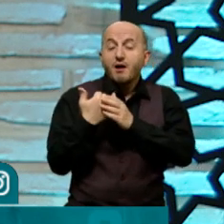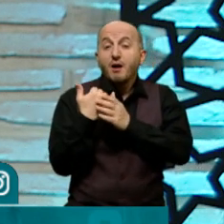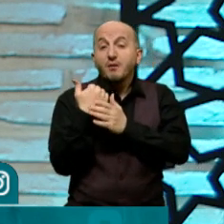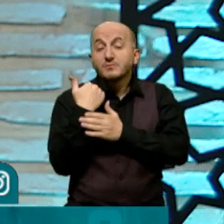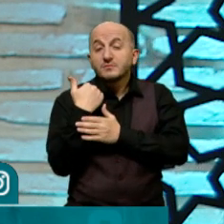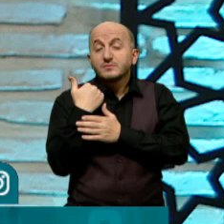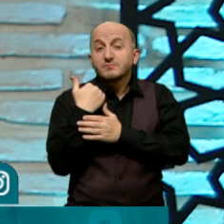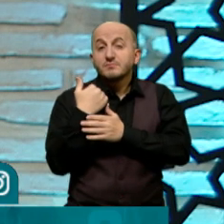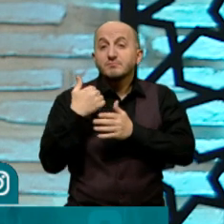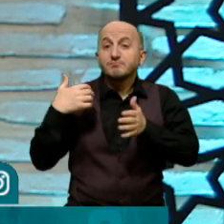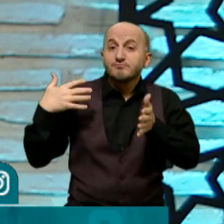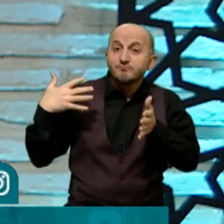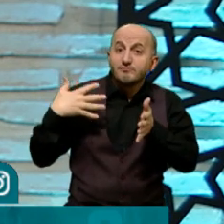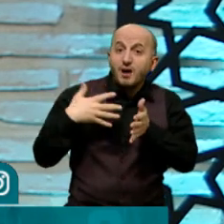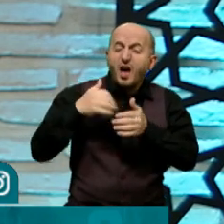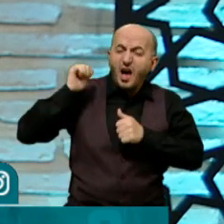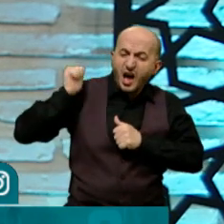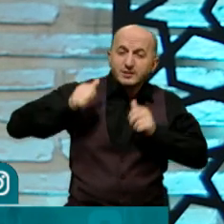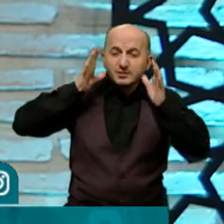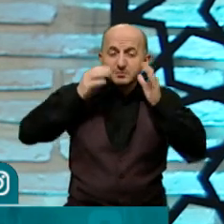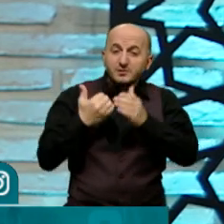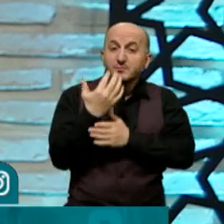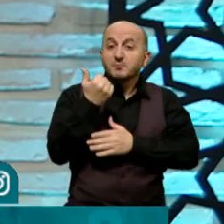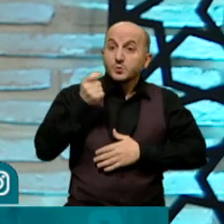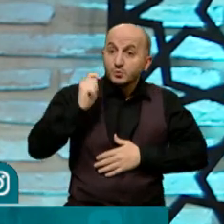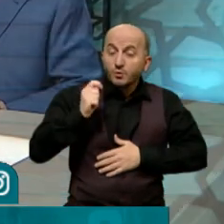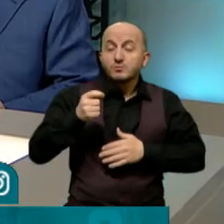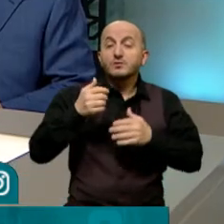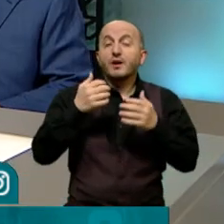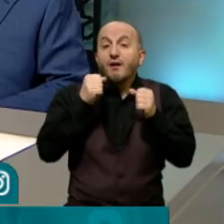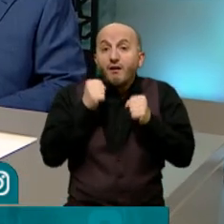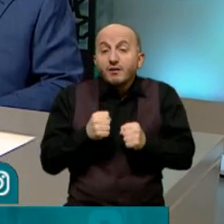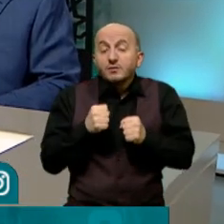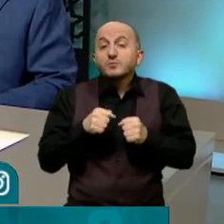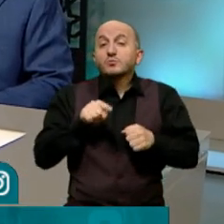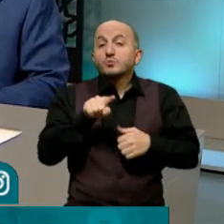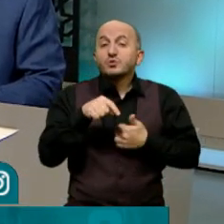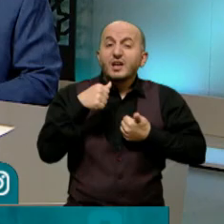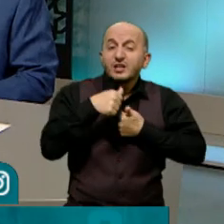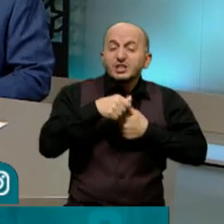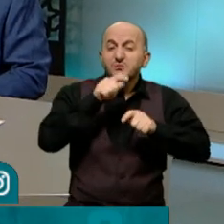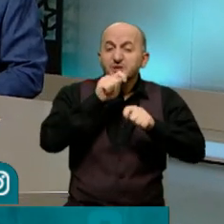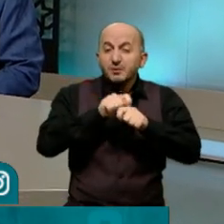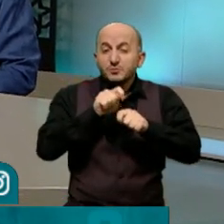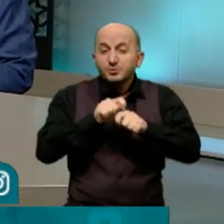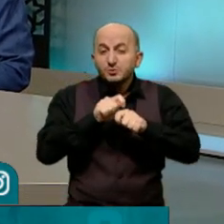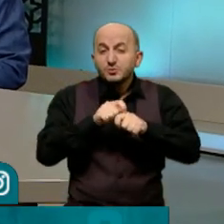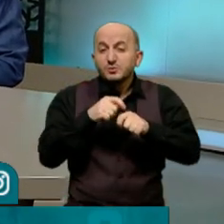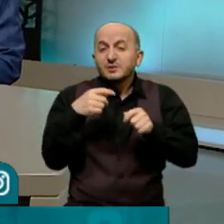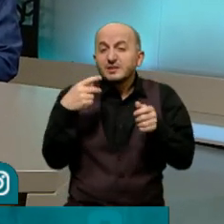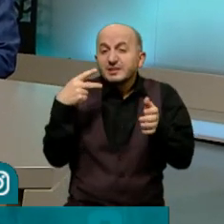her namazda abdest almak zorunda kalıyorum. Hı hı. Ve bunu da eşim yaptırıyor. Yalnız 2